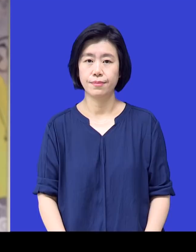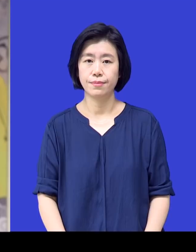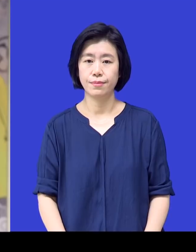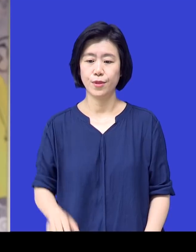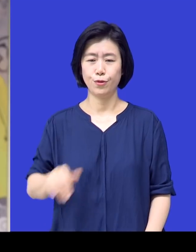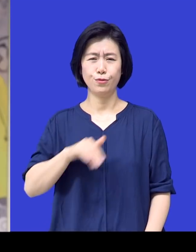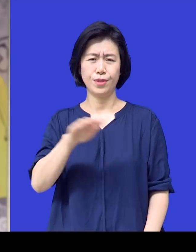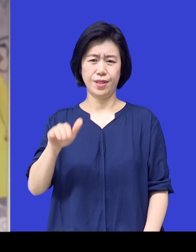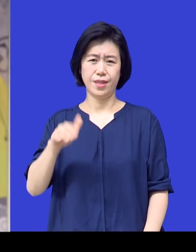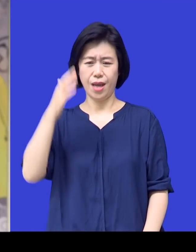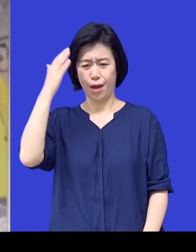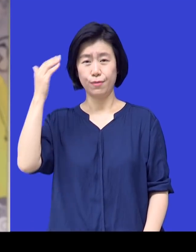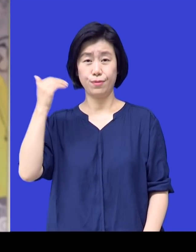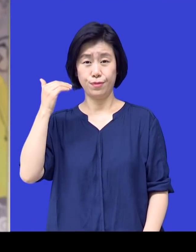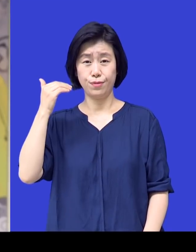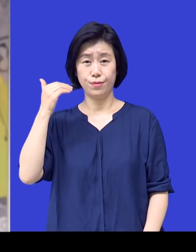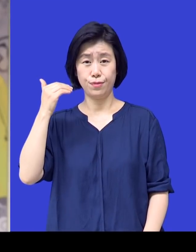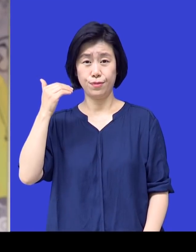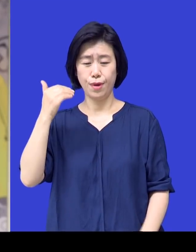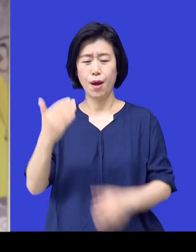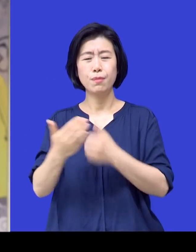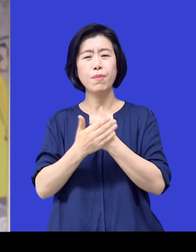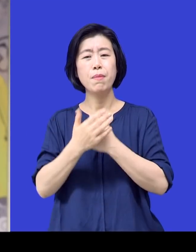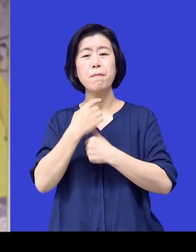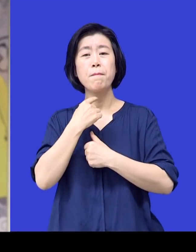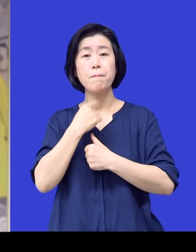저희들의 말을 좀 들어봐 달라고.